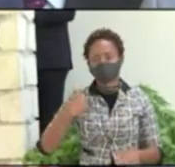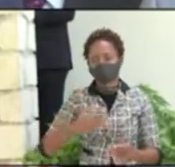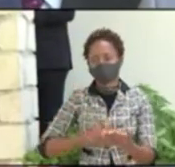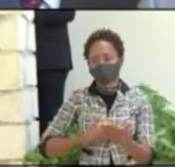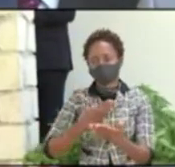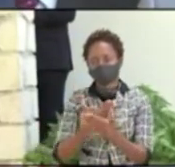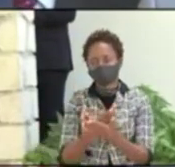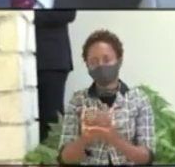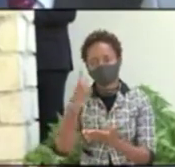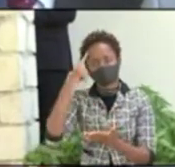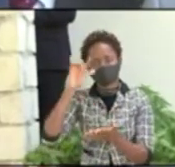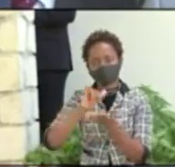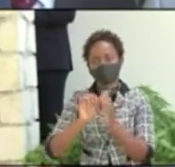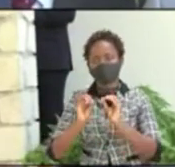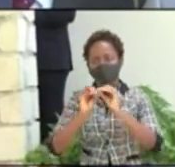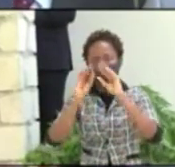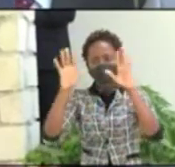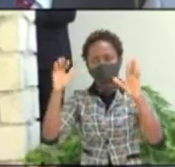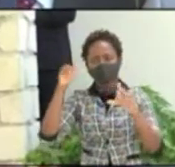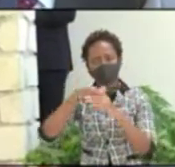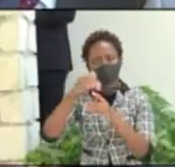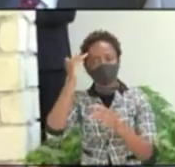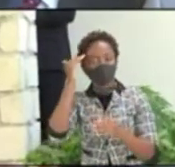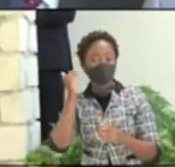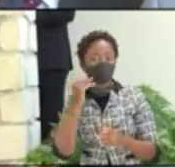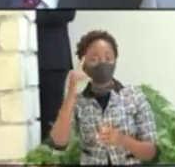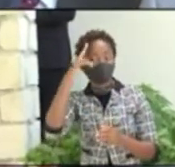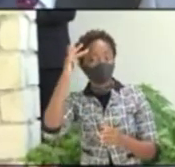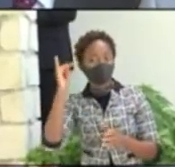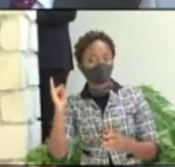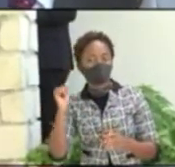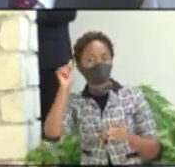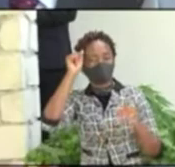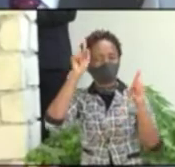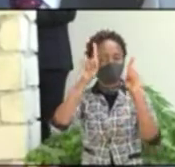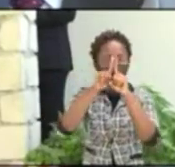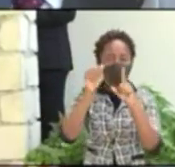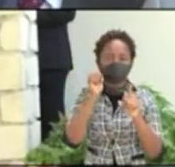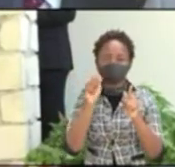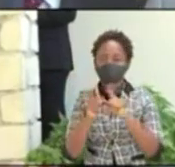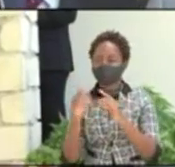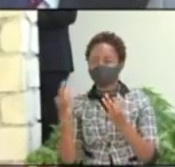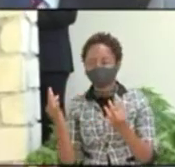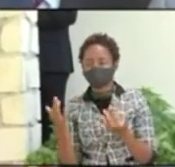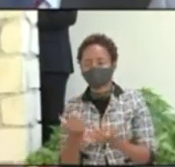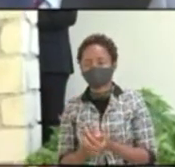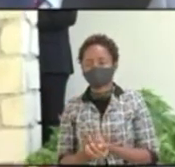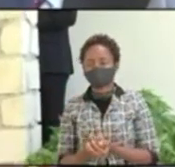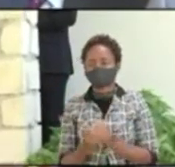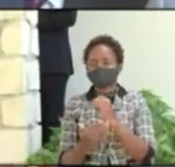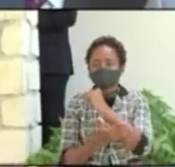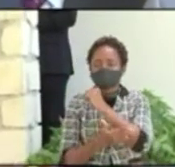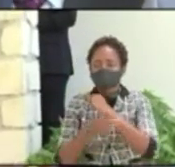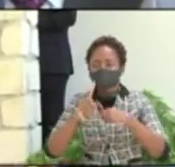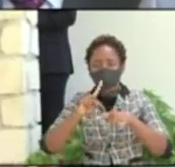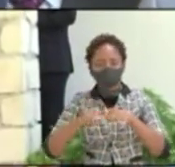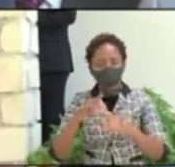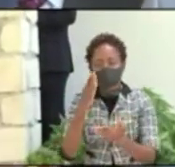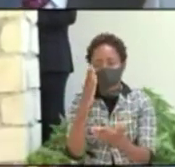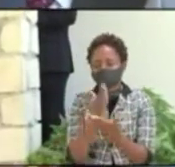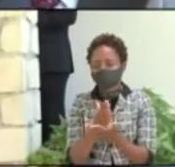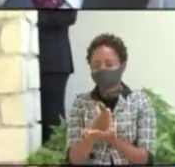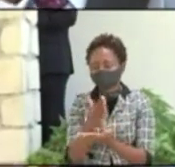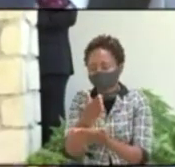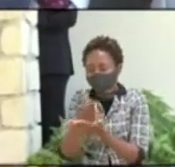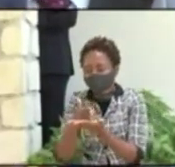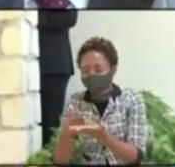tête chaque haïtien qui attend de nous là. Frère, monsieur, qui est dans la diaspora. Pays, nous ne pouvons pas arrêter pour nous faire bailler à 2 000 là-dedans. Haïti,